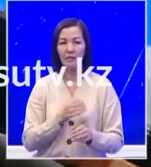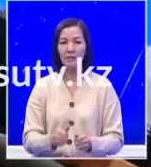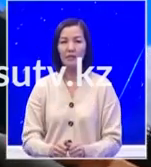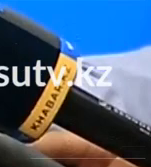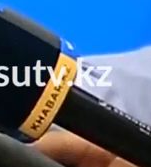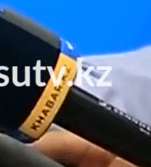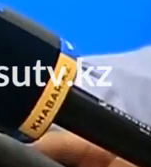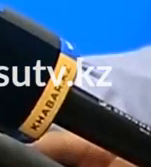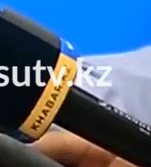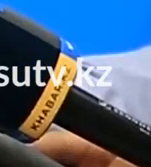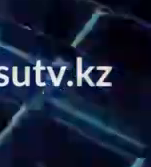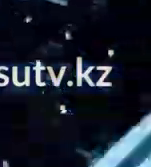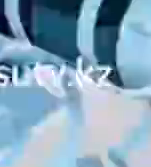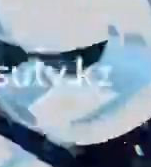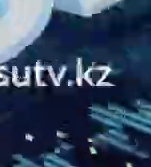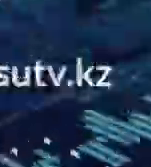қатысымен.